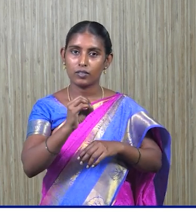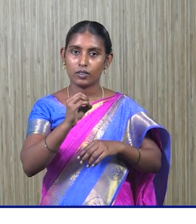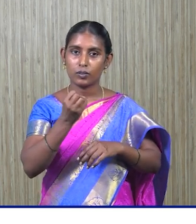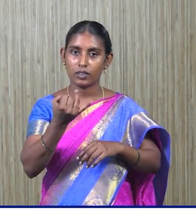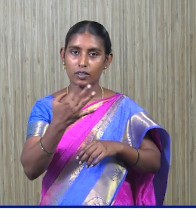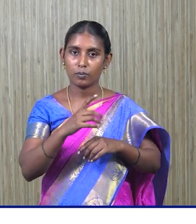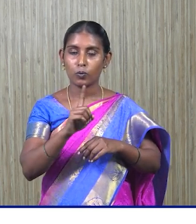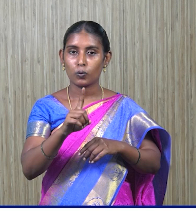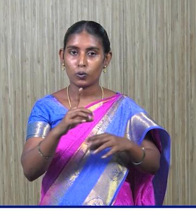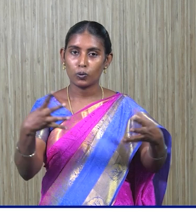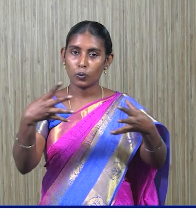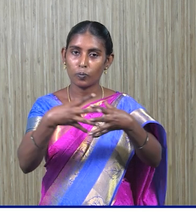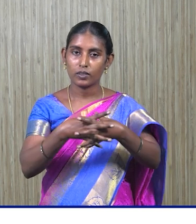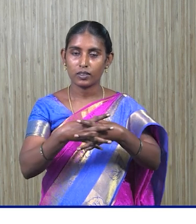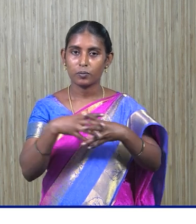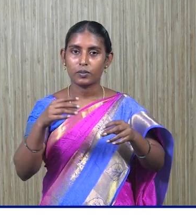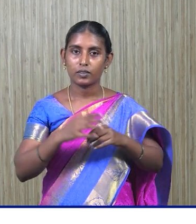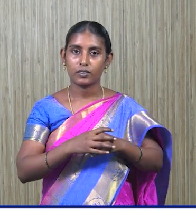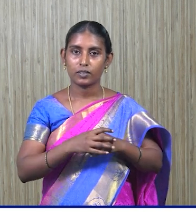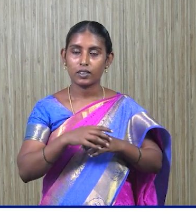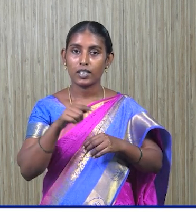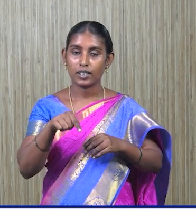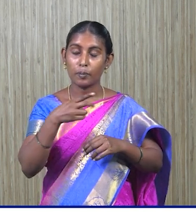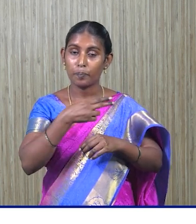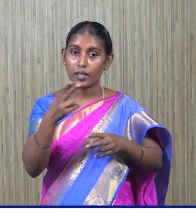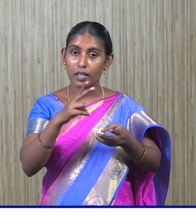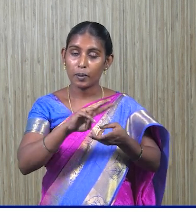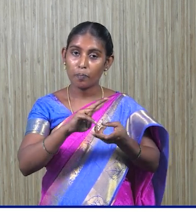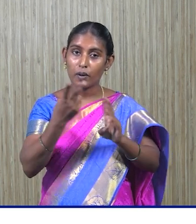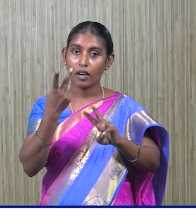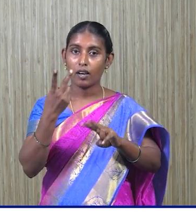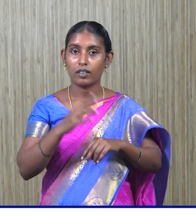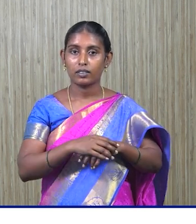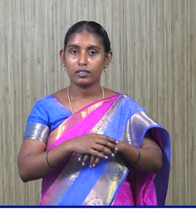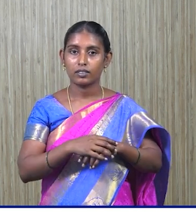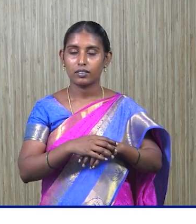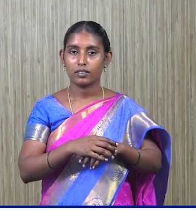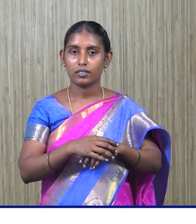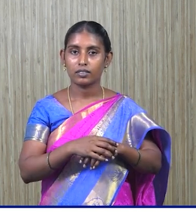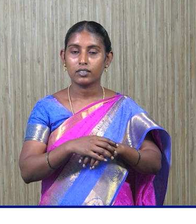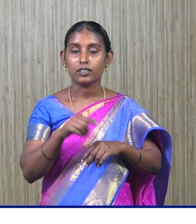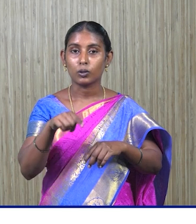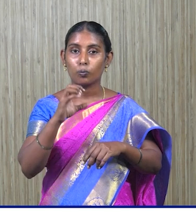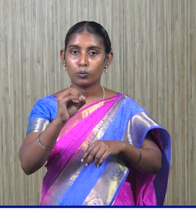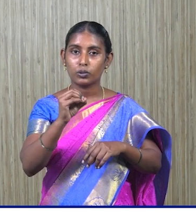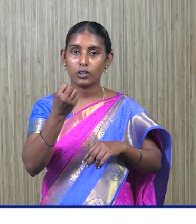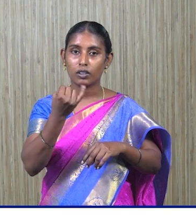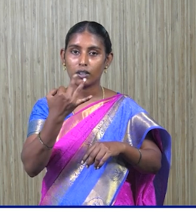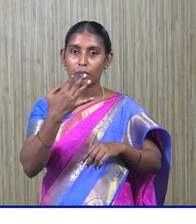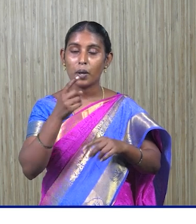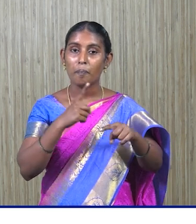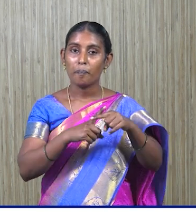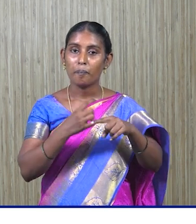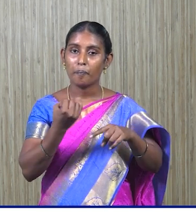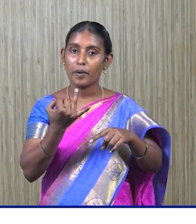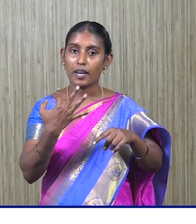எண் ஒரு தொகுப்பில் கொண்டு போய் சேரும்போது அந்த பெயரை மாற்றமடைய செய்கிறது. அப்படி என்றால் இந்த பூஜ்ஜியம் என்ற எண் கணித